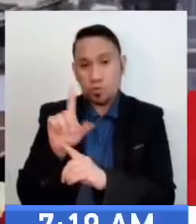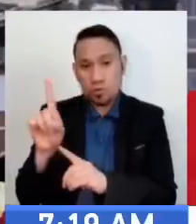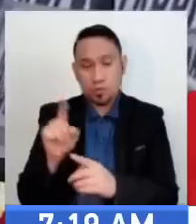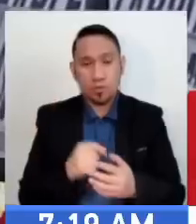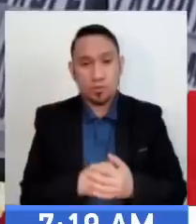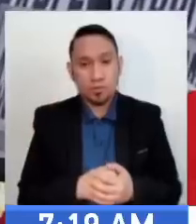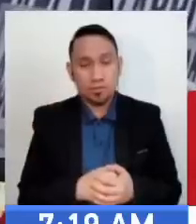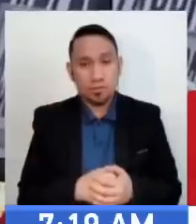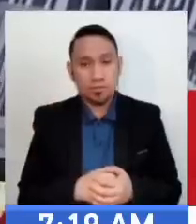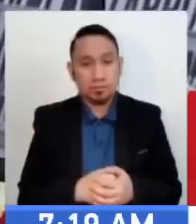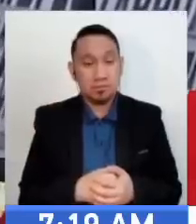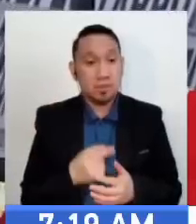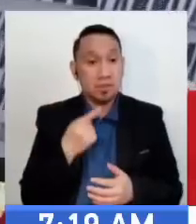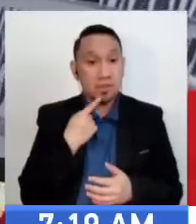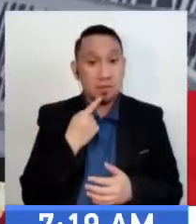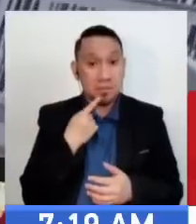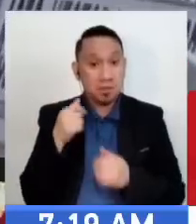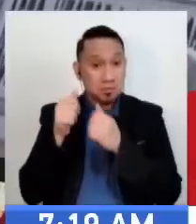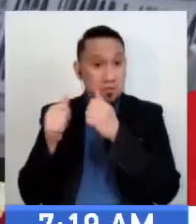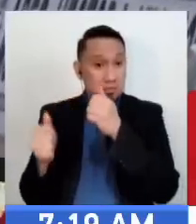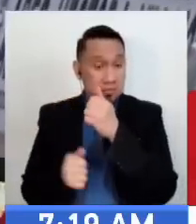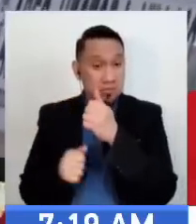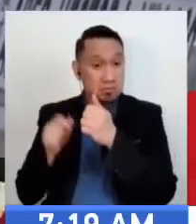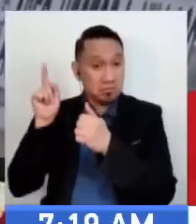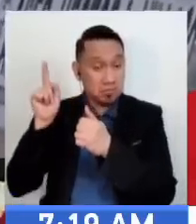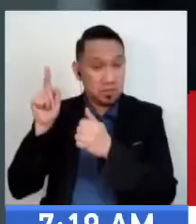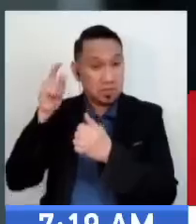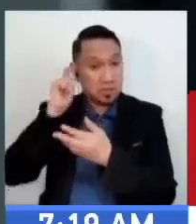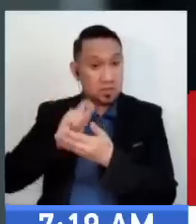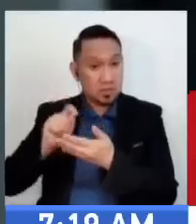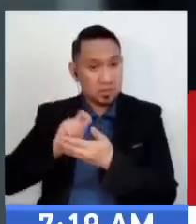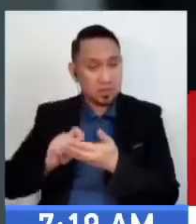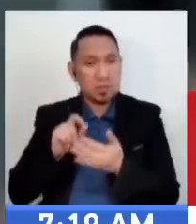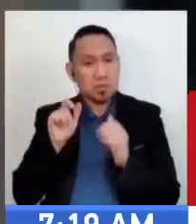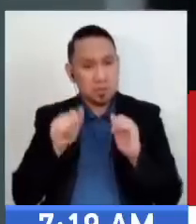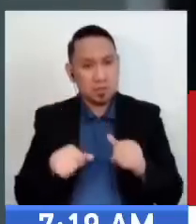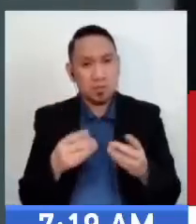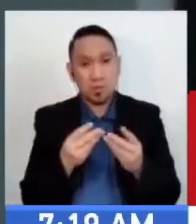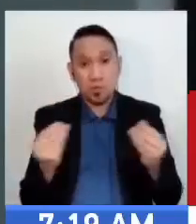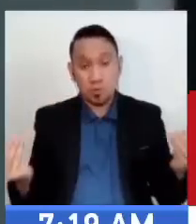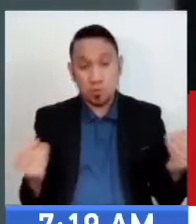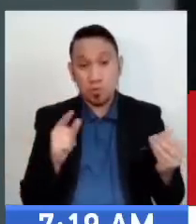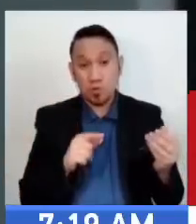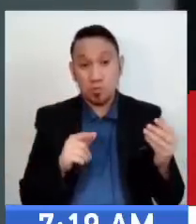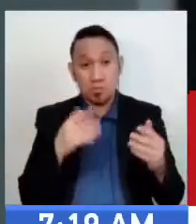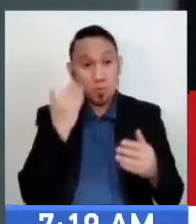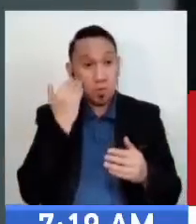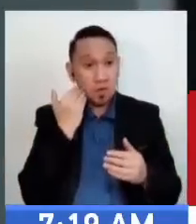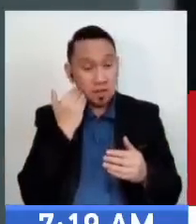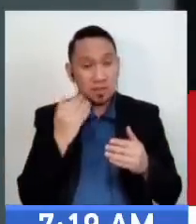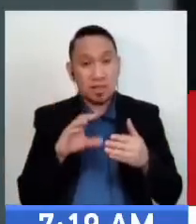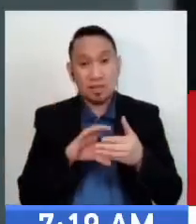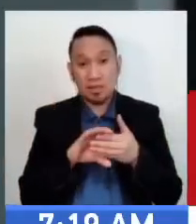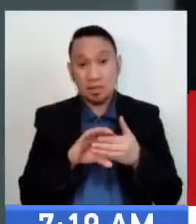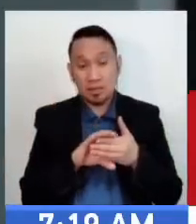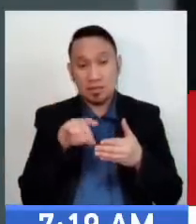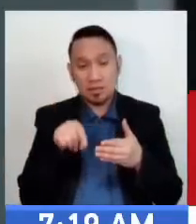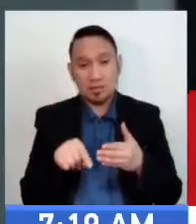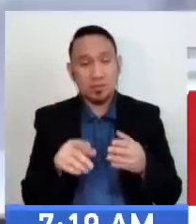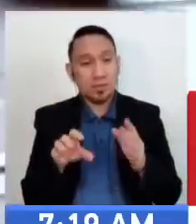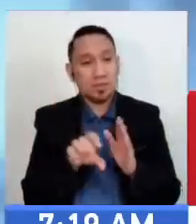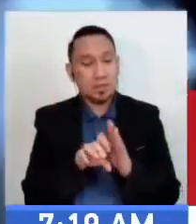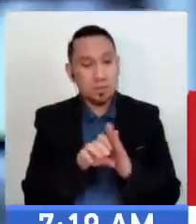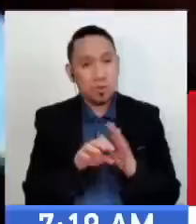Villacorta, nakikita nilang masusolusyonan na ang backlog sa mga lisensya bago matapos ang taon sa pamamagitan ng emergency purchase kasama ang